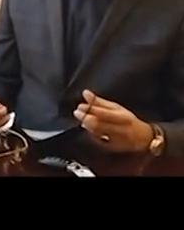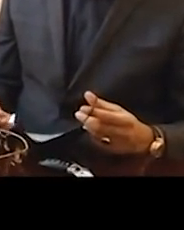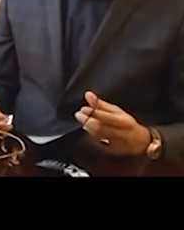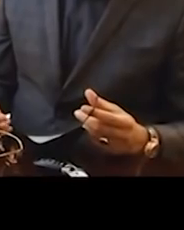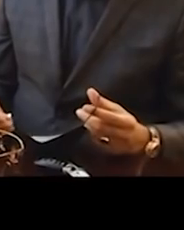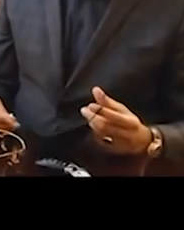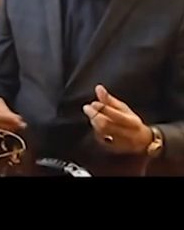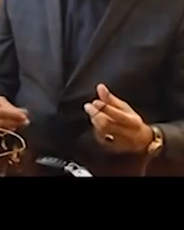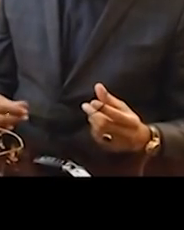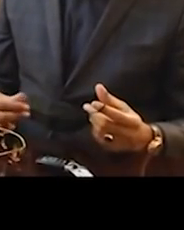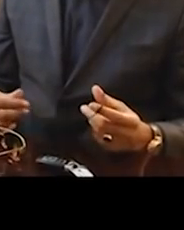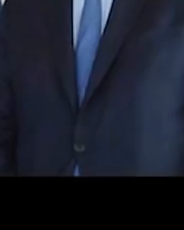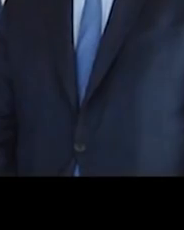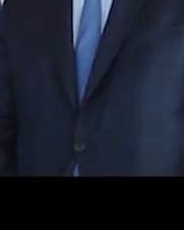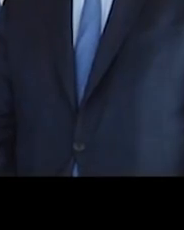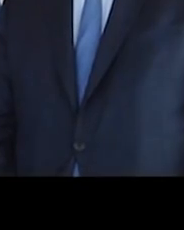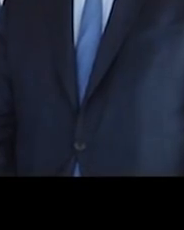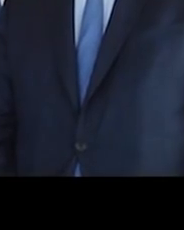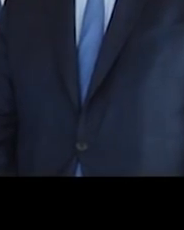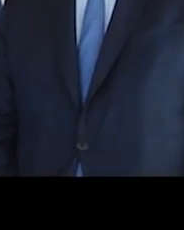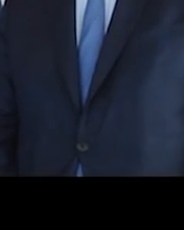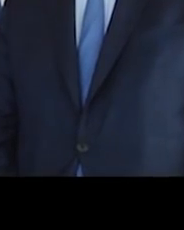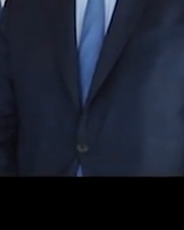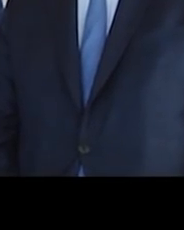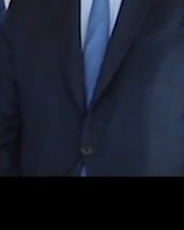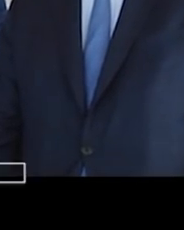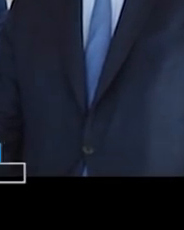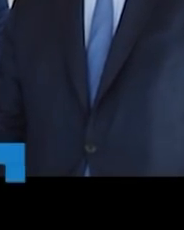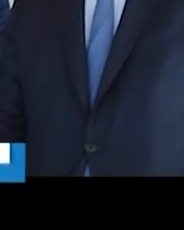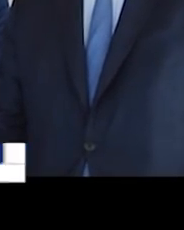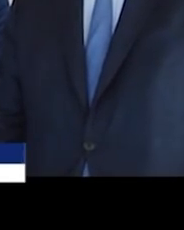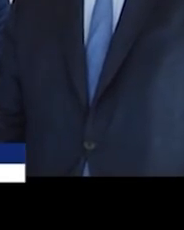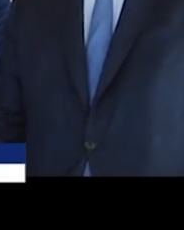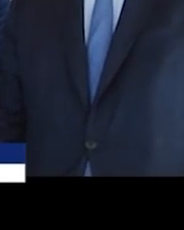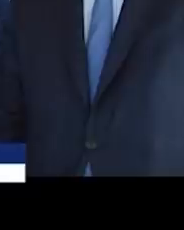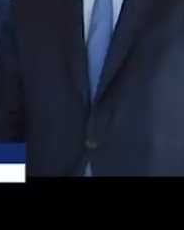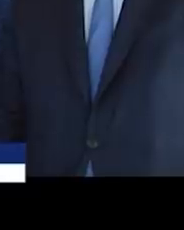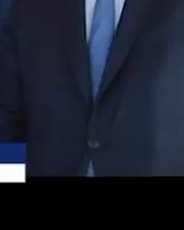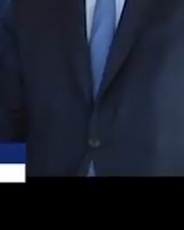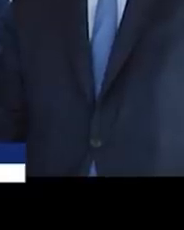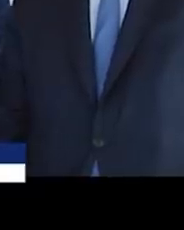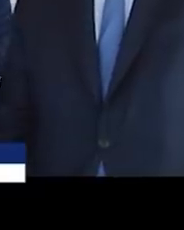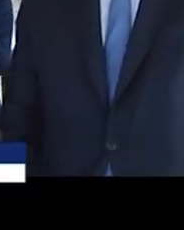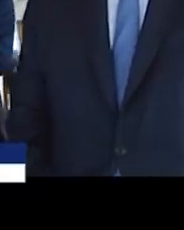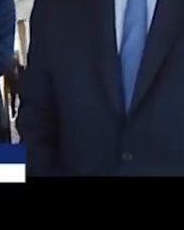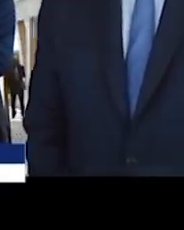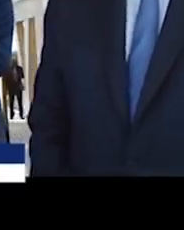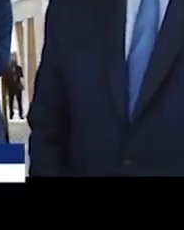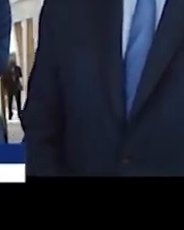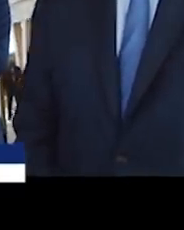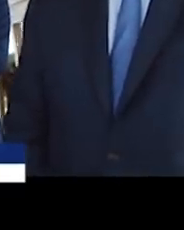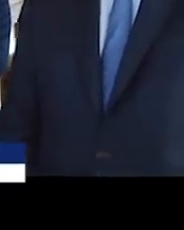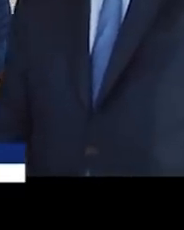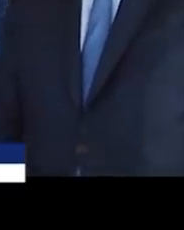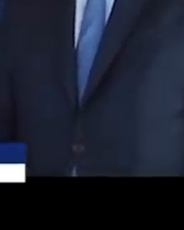figure parmi les projets en février son excellence et s'est rendu en egypte et nous avons vu vraiment la signature de